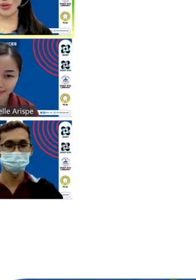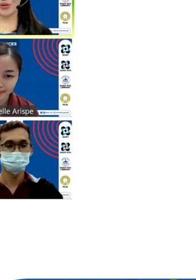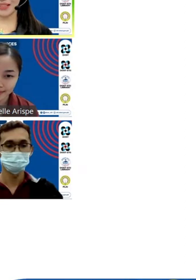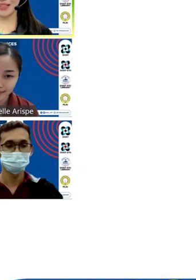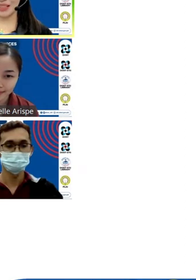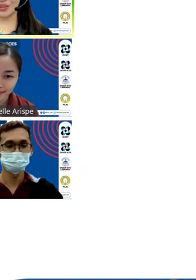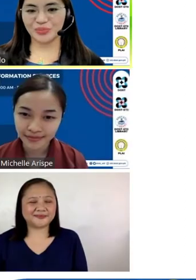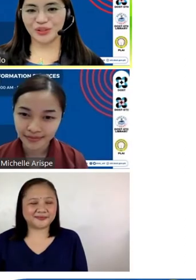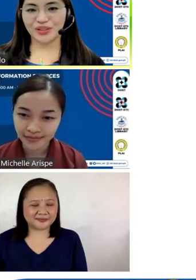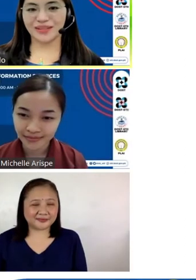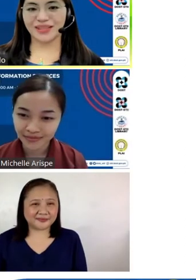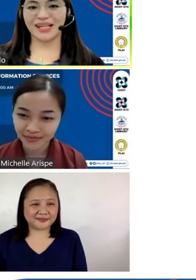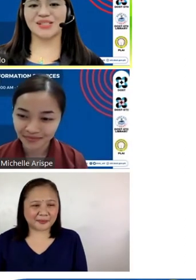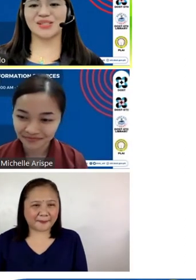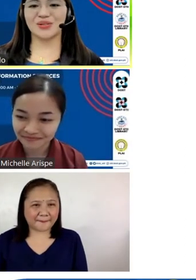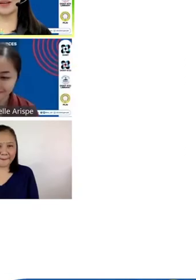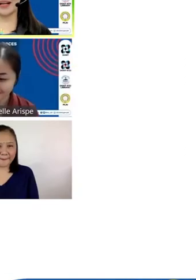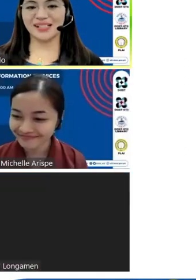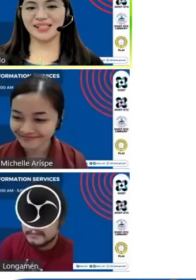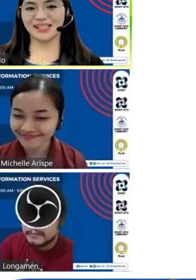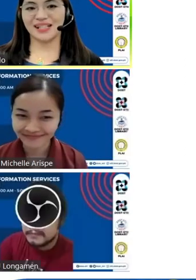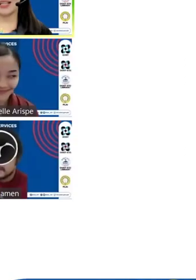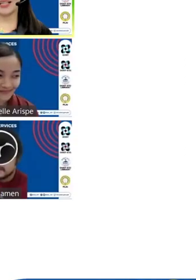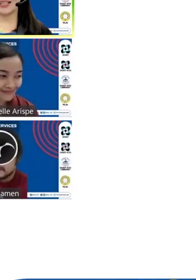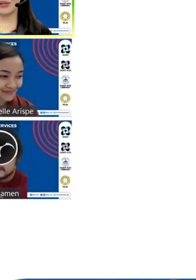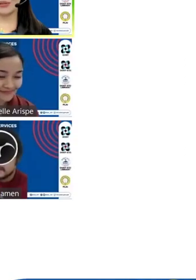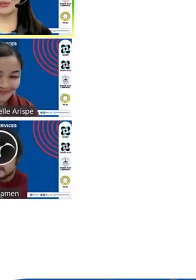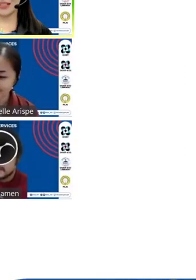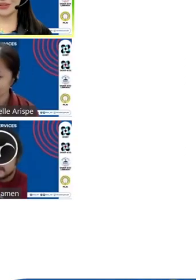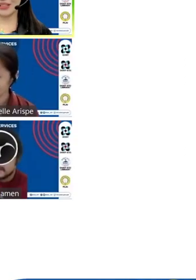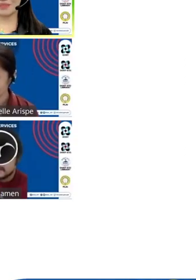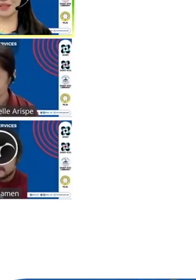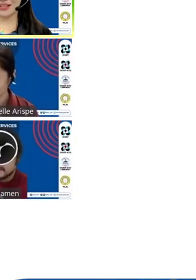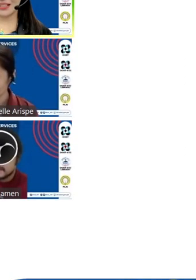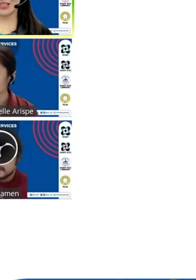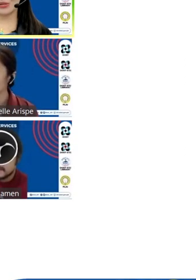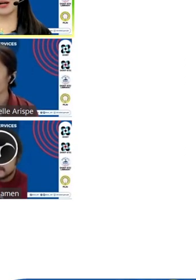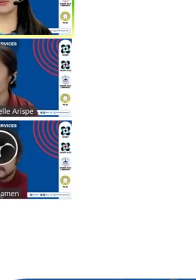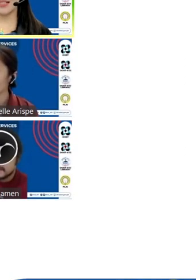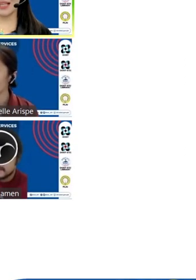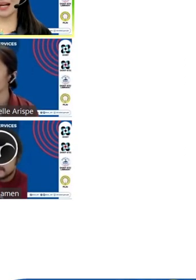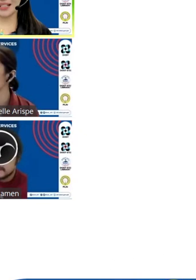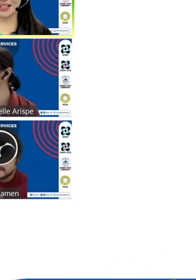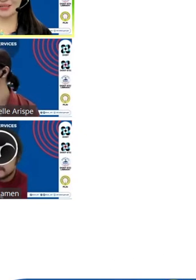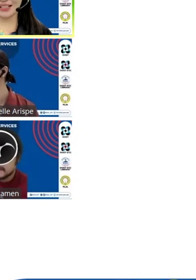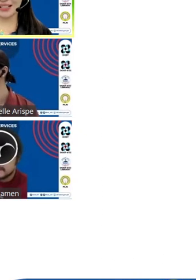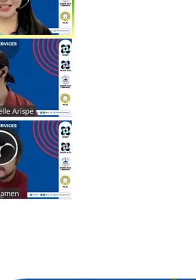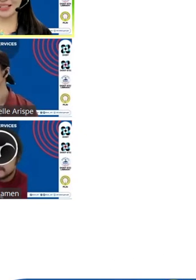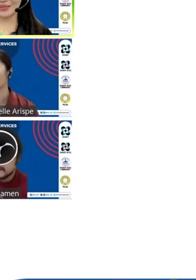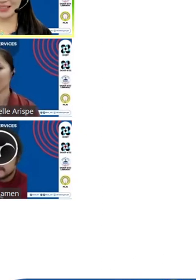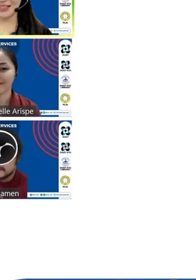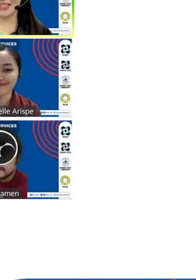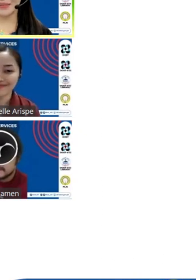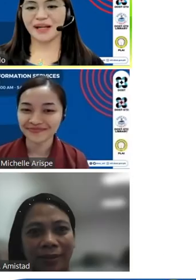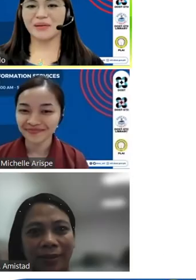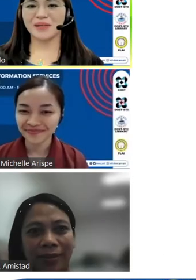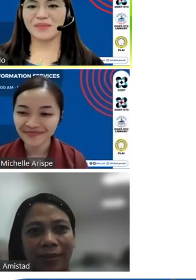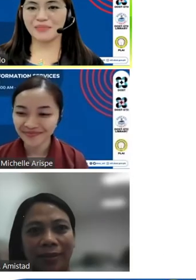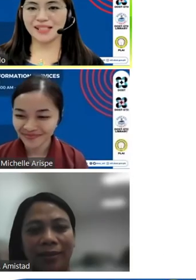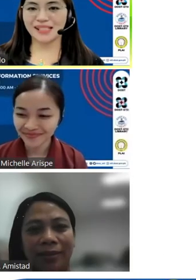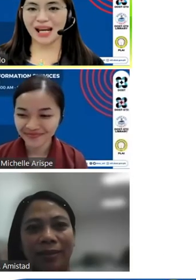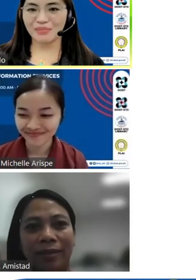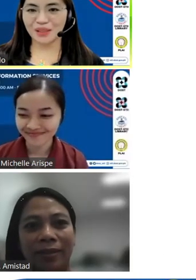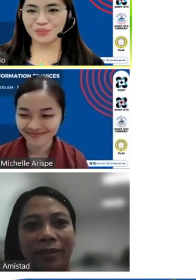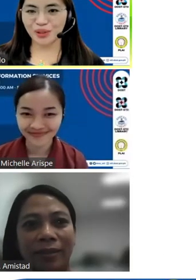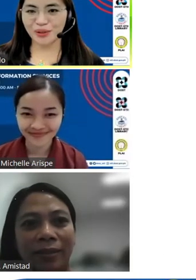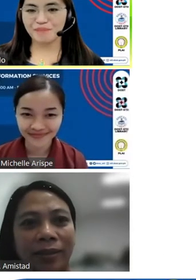Ayan. So, okay na daw po. Thank you so much to our resource speakers, to our sign language interpreters. Maraming